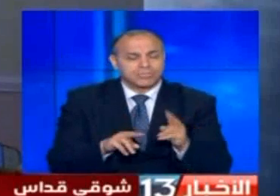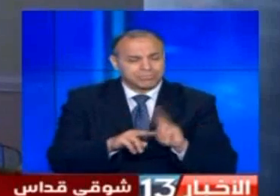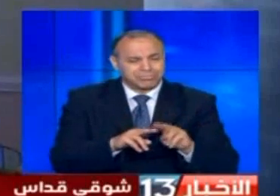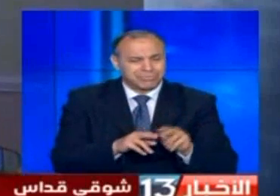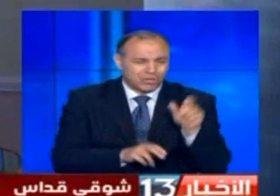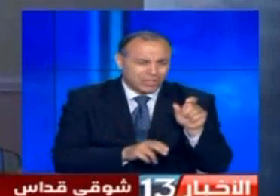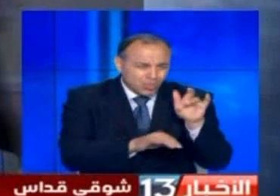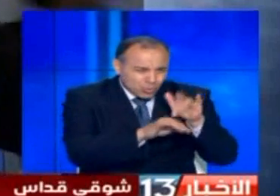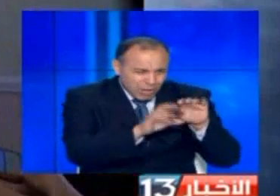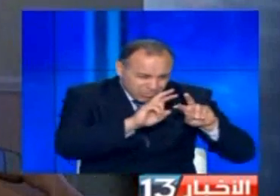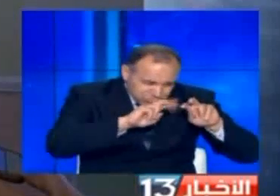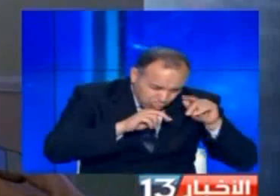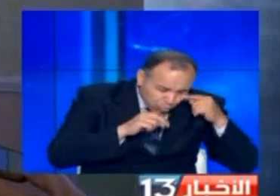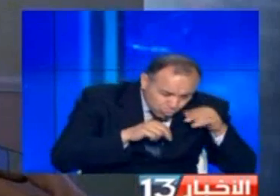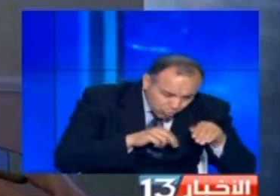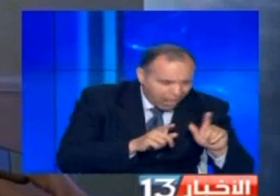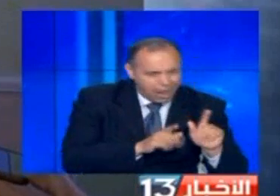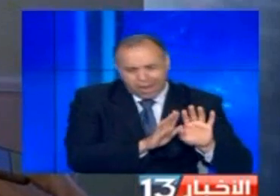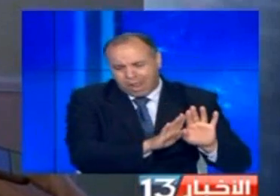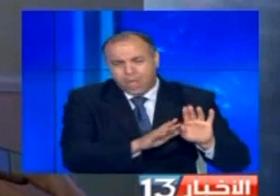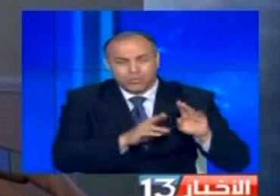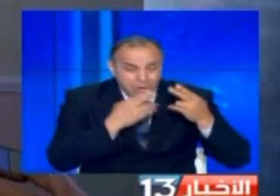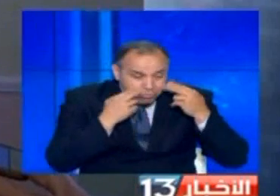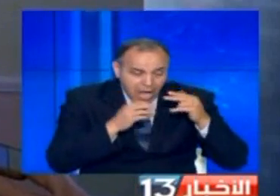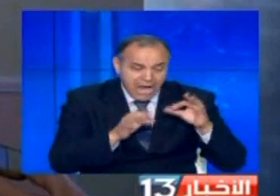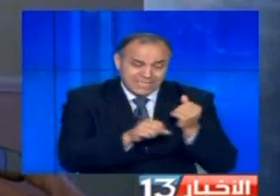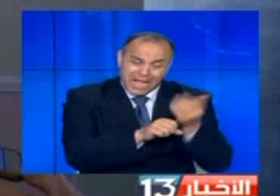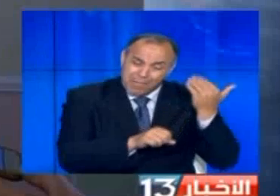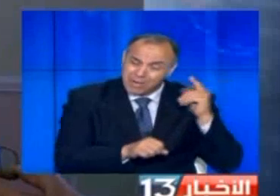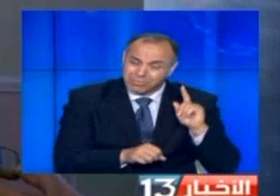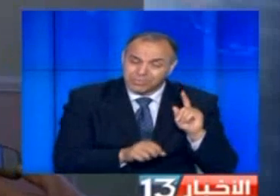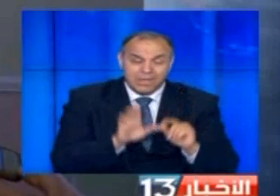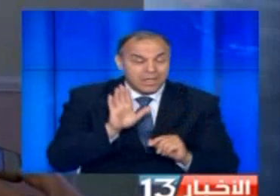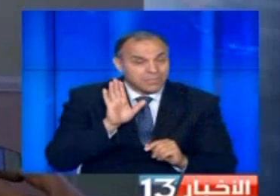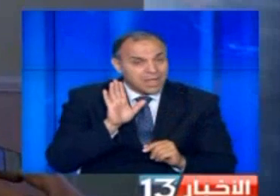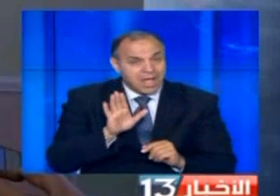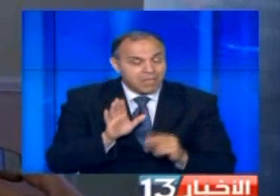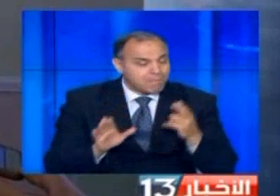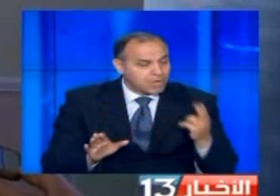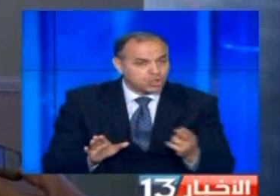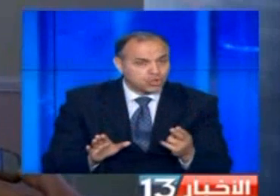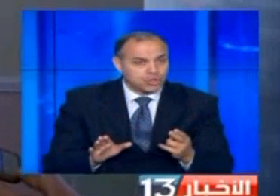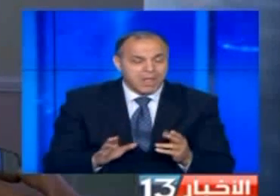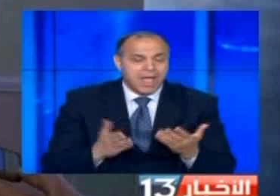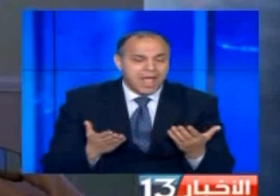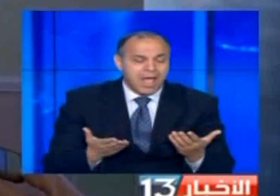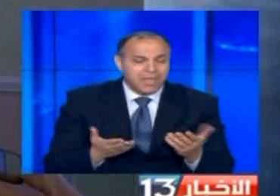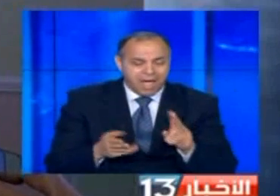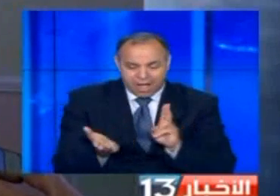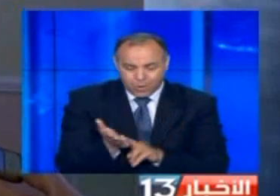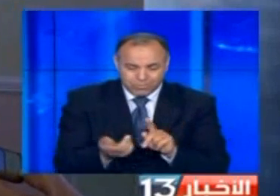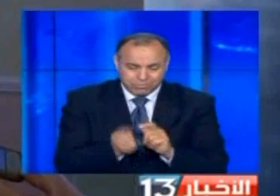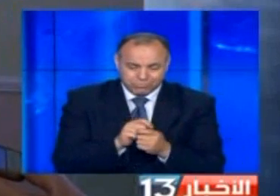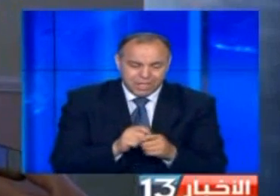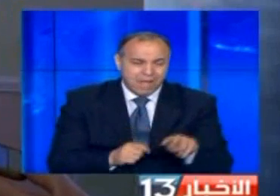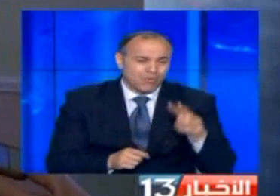المعطيات الشخصيه تطورت بطريقه مهوله في العش سنين الاخرين خلى انه مادش نجموا نكتفي بتعديل القانون اع